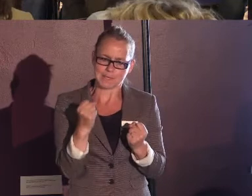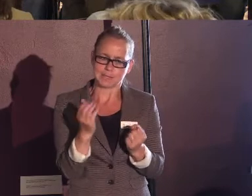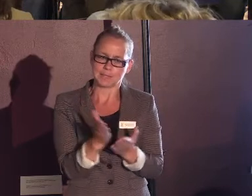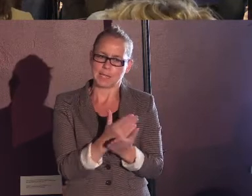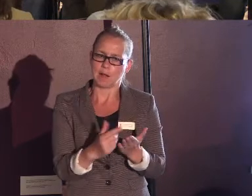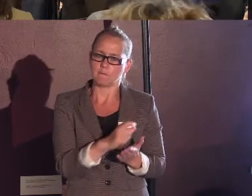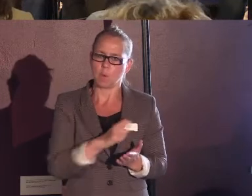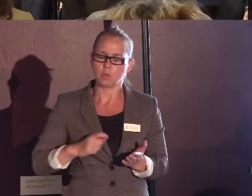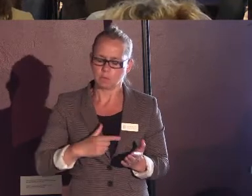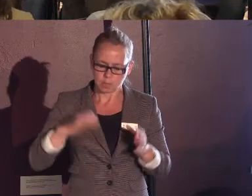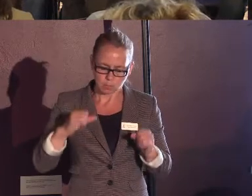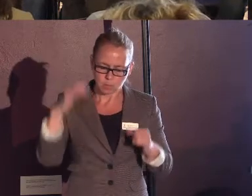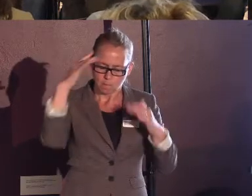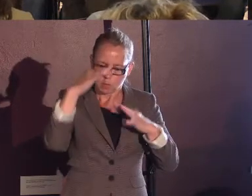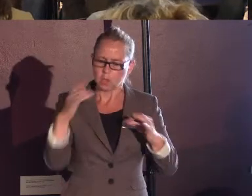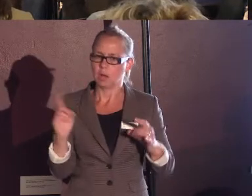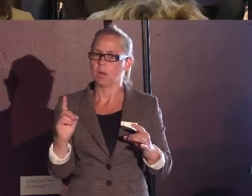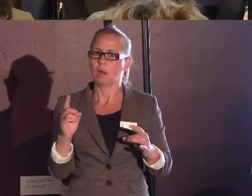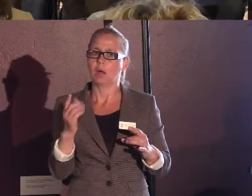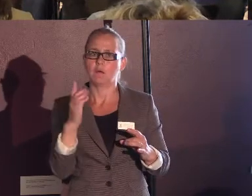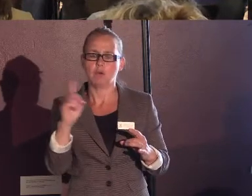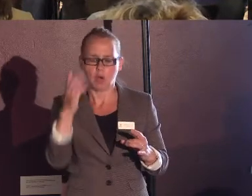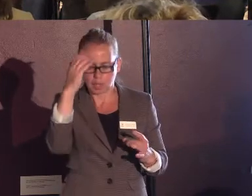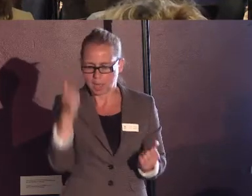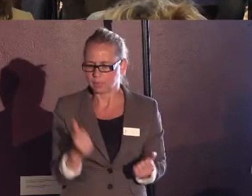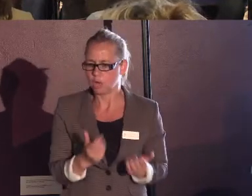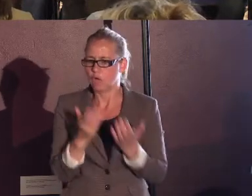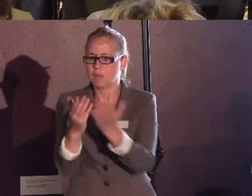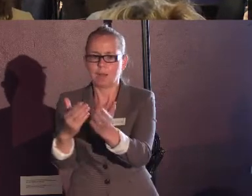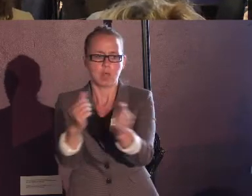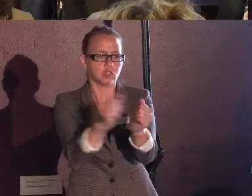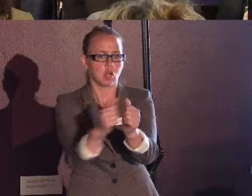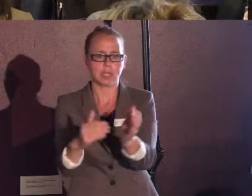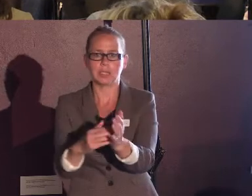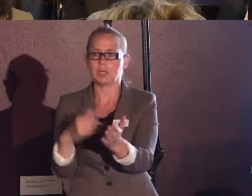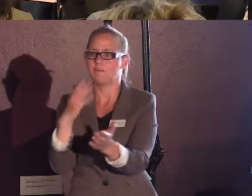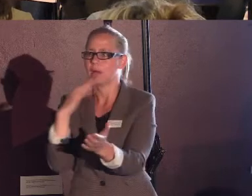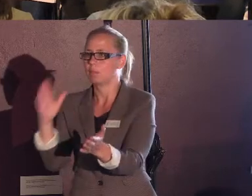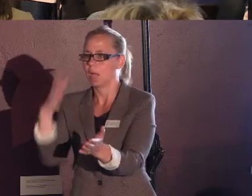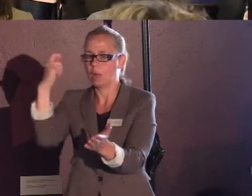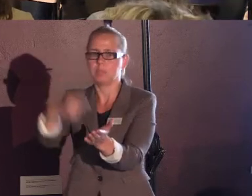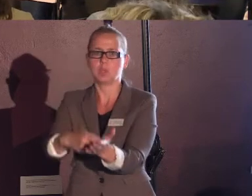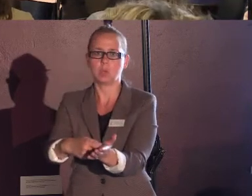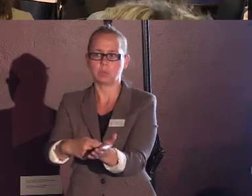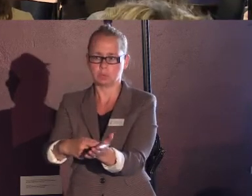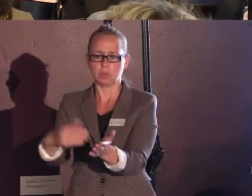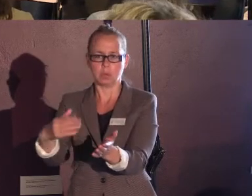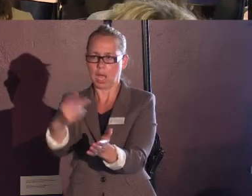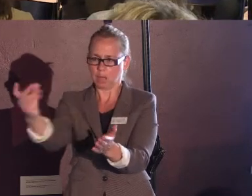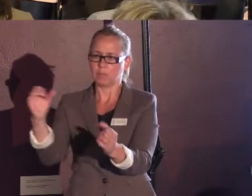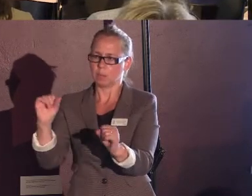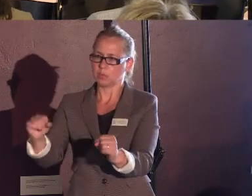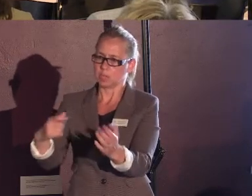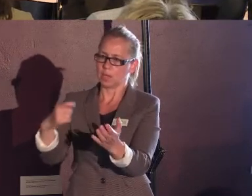Och då behöver vi fundera på var vi också kan överlämna saker och ting, beslut, till andra att